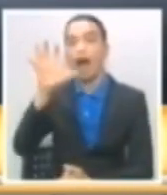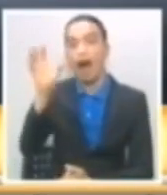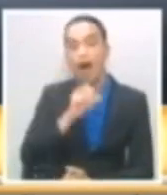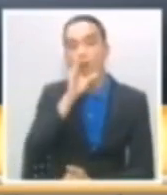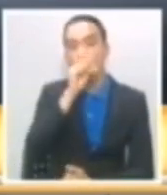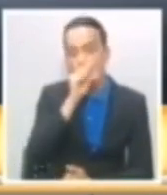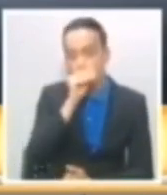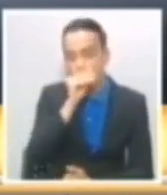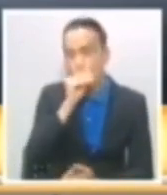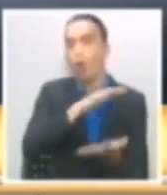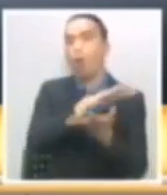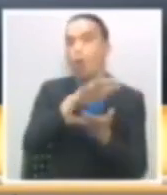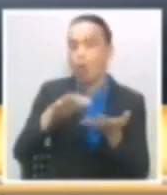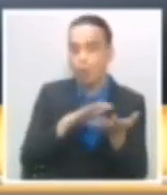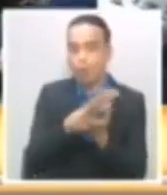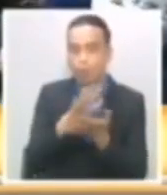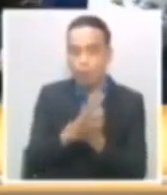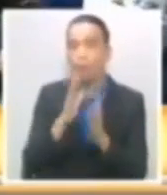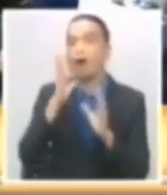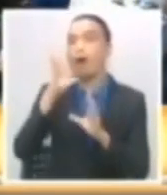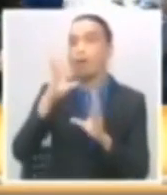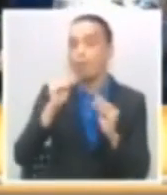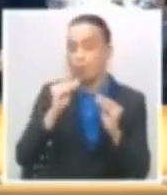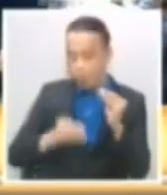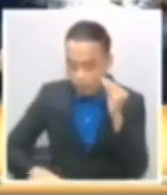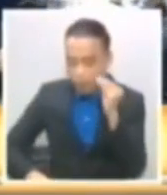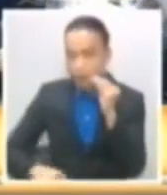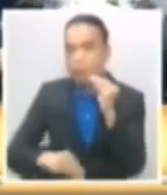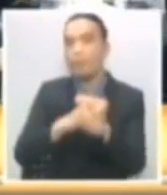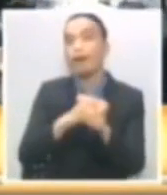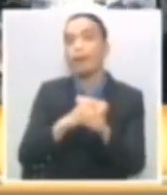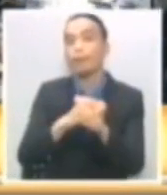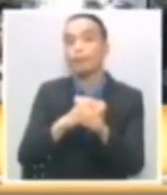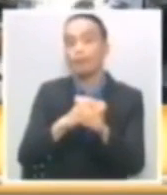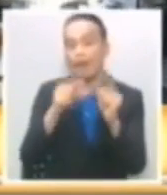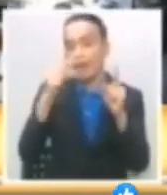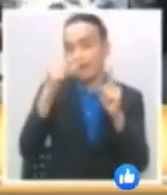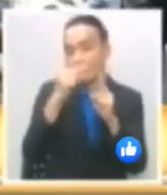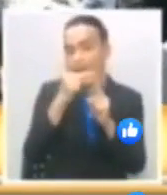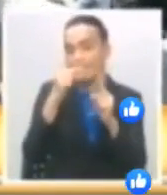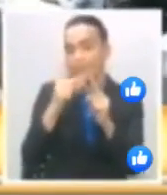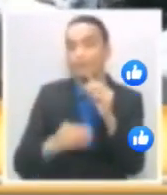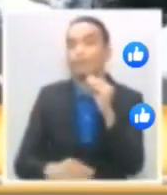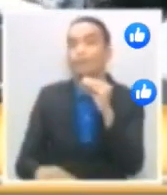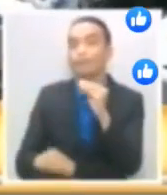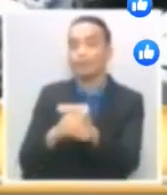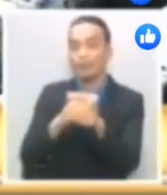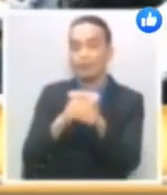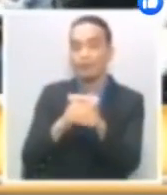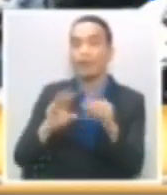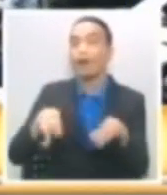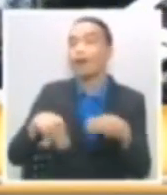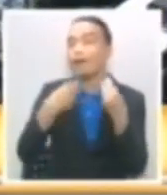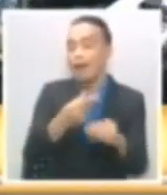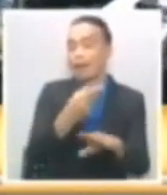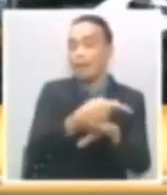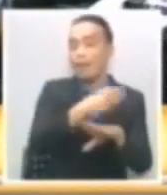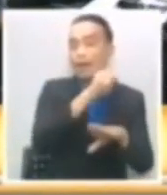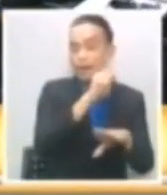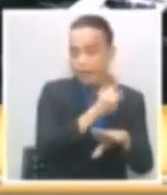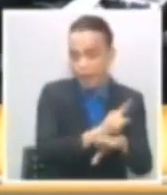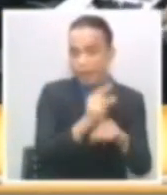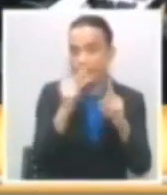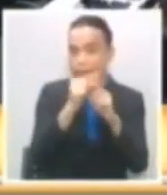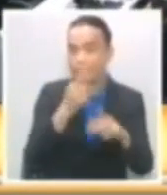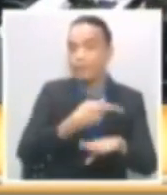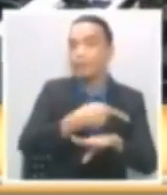การประชุมในที่ประชุมกรรมาธิการจนมีการเติมนะครับคำที่ให้ประธานปฏิบัติหน้าที่โดยเป็นกล